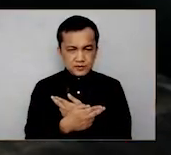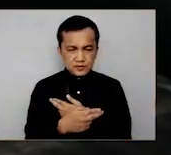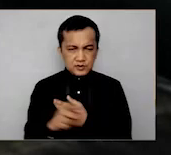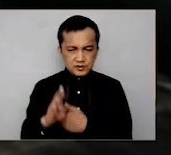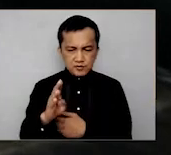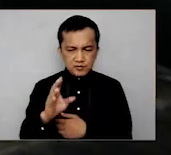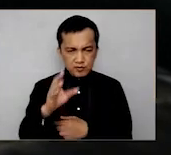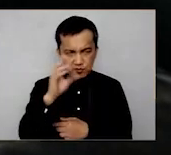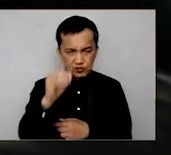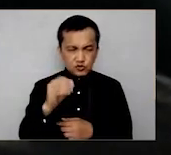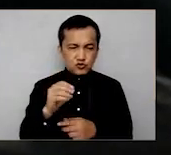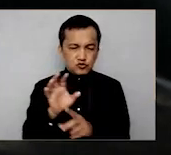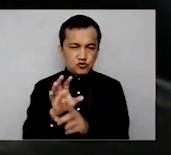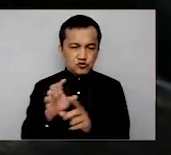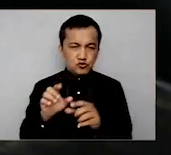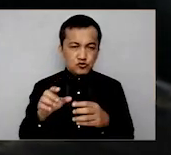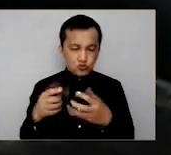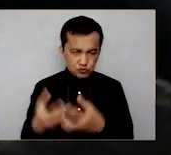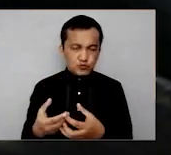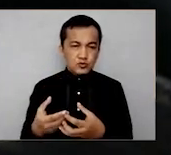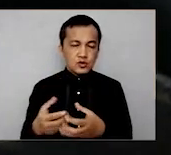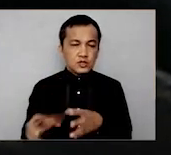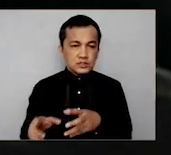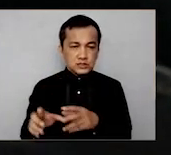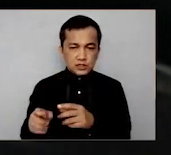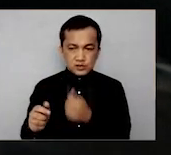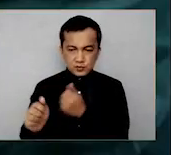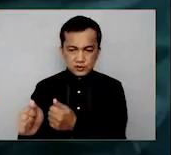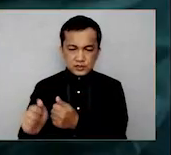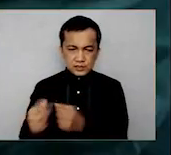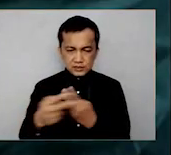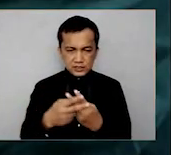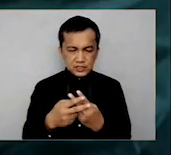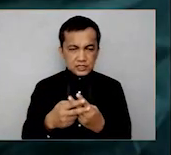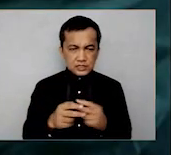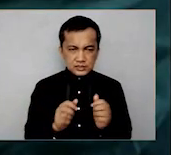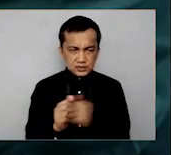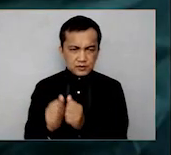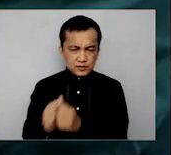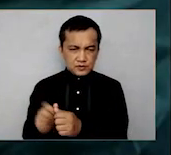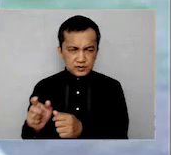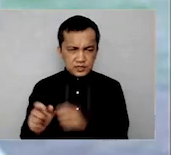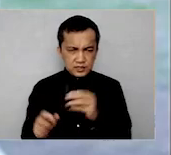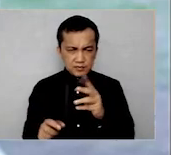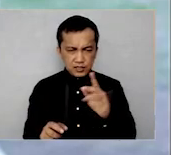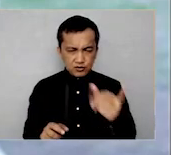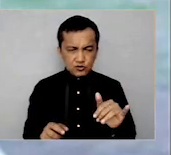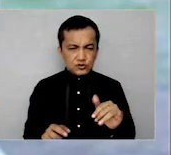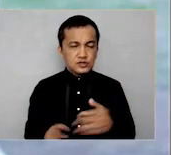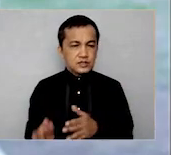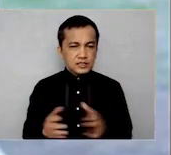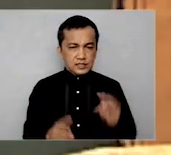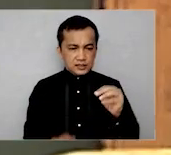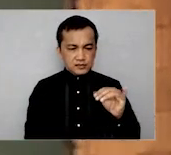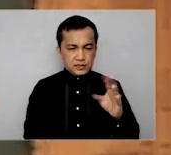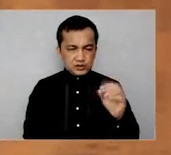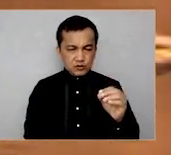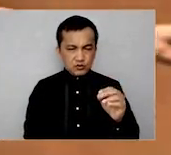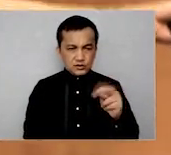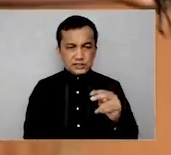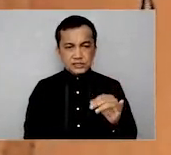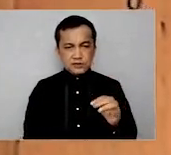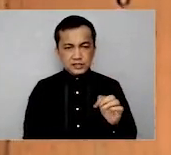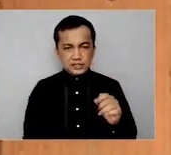group. Nagkataong sumunod dito ang kapwa hashtags niya na sina Makoy De Leon at Nico Natividad.